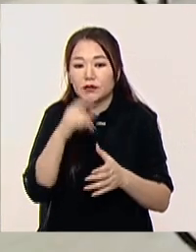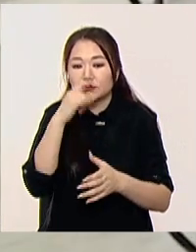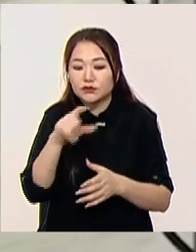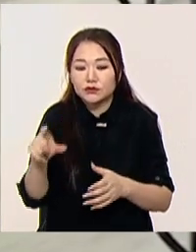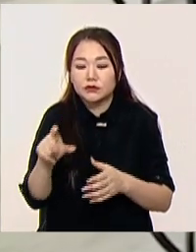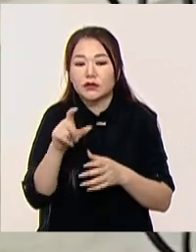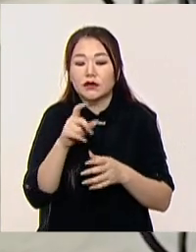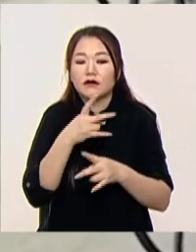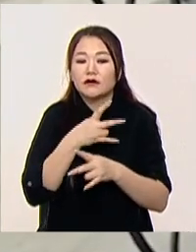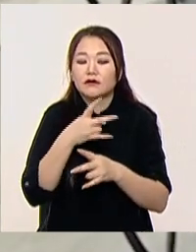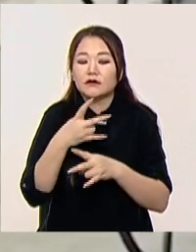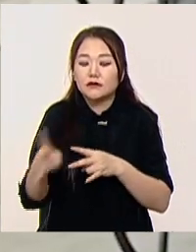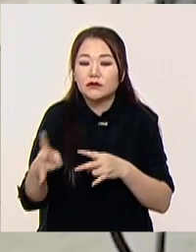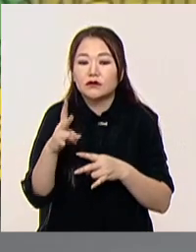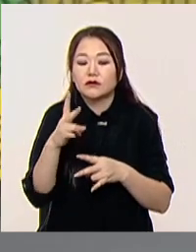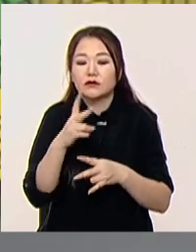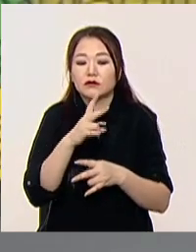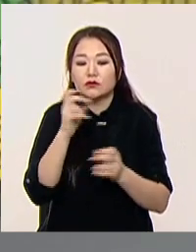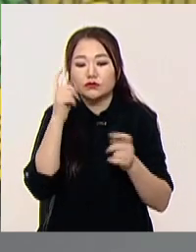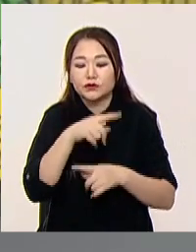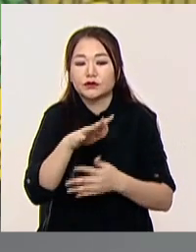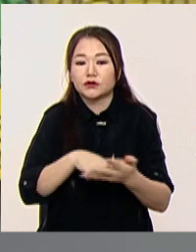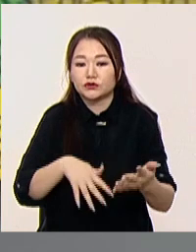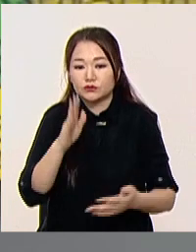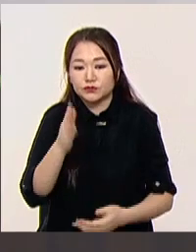азаматтарына келтірген залалын анықтап жатыр.